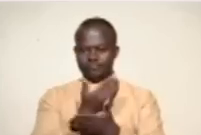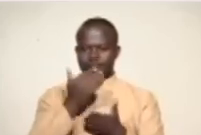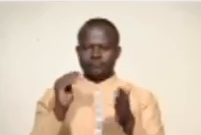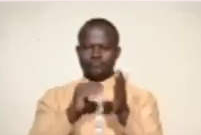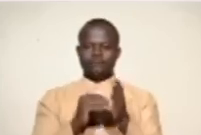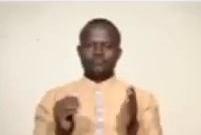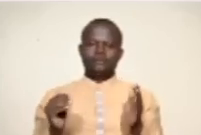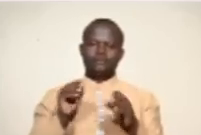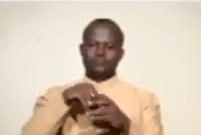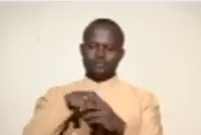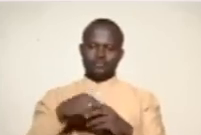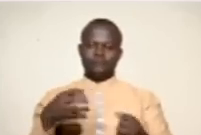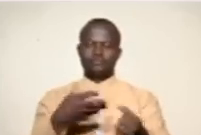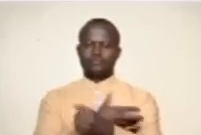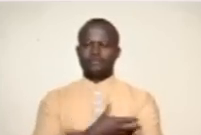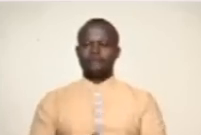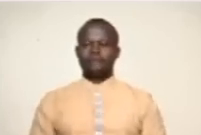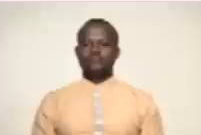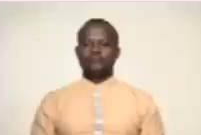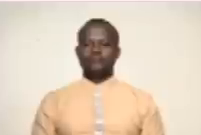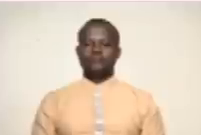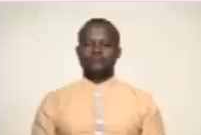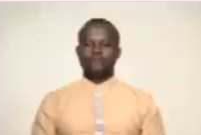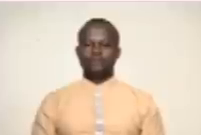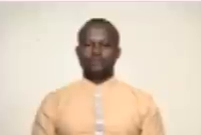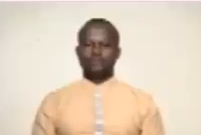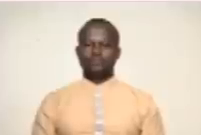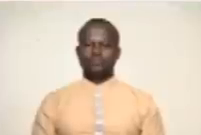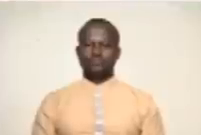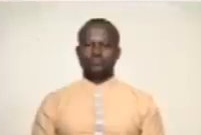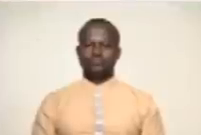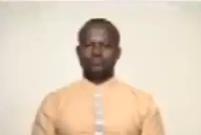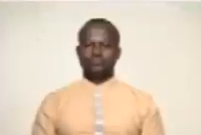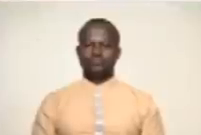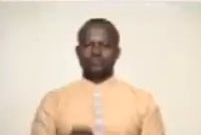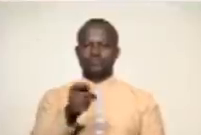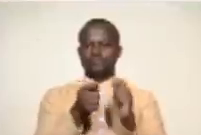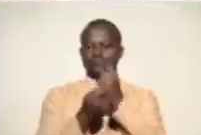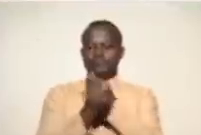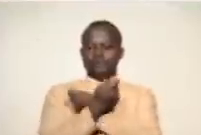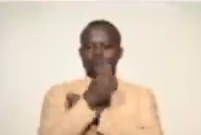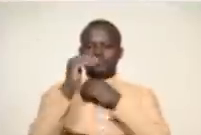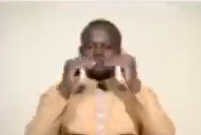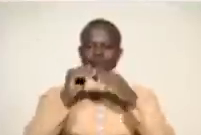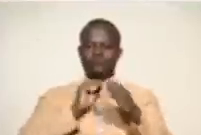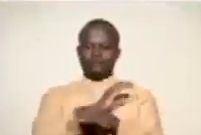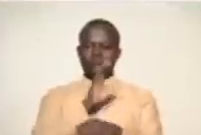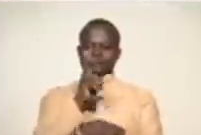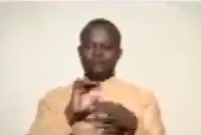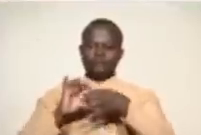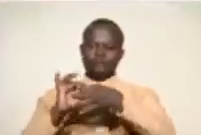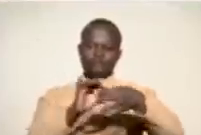kongera kwisubizamo imbaraga Aya mavugurura y'inzego muri komisiyo y'umuryango wa Afrika yunze